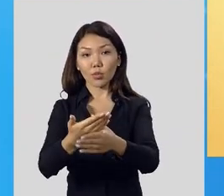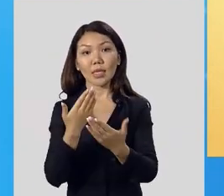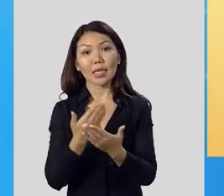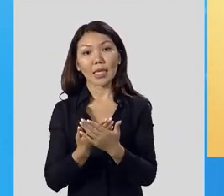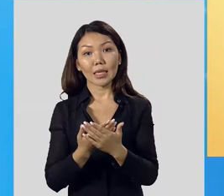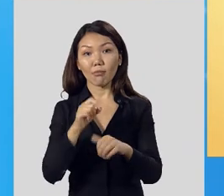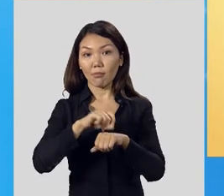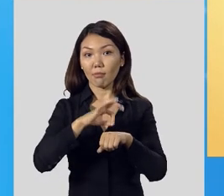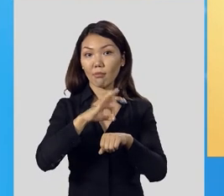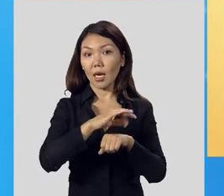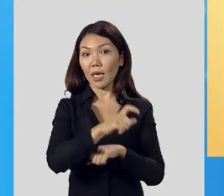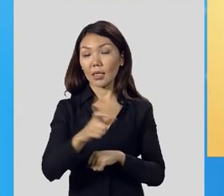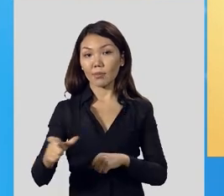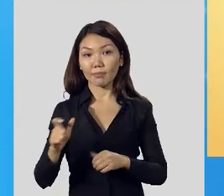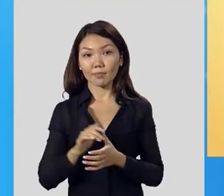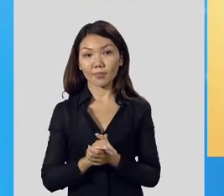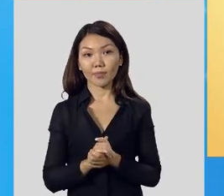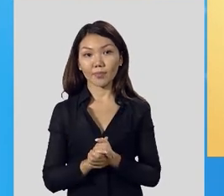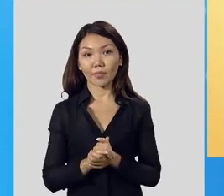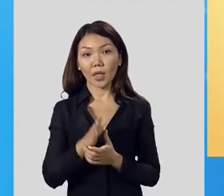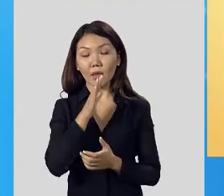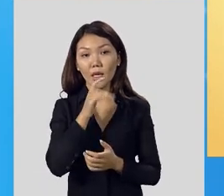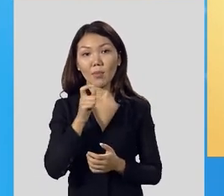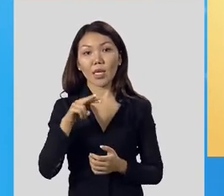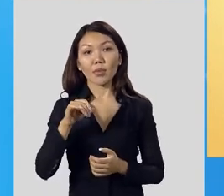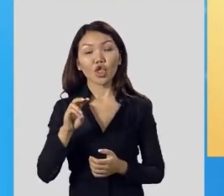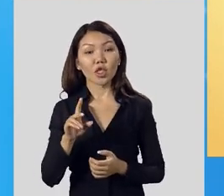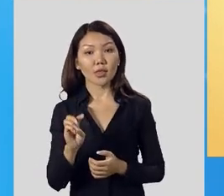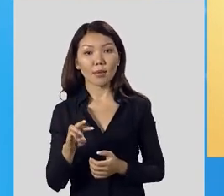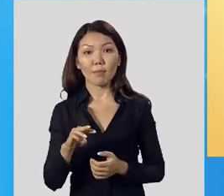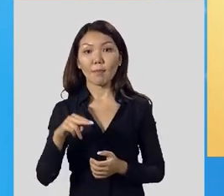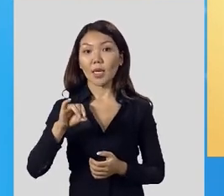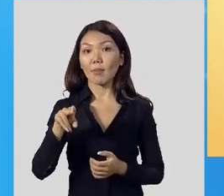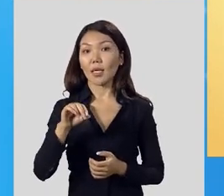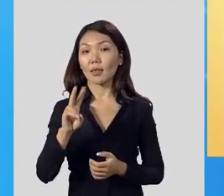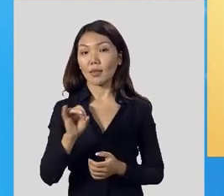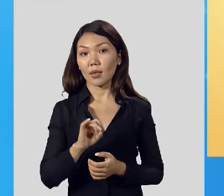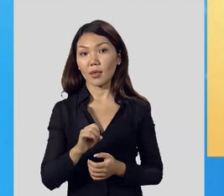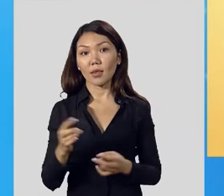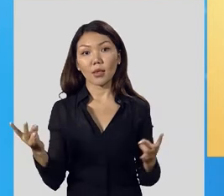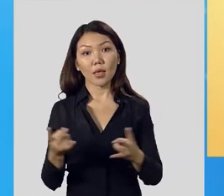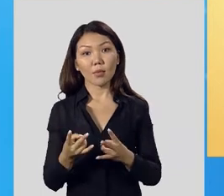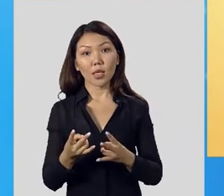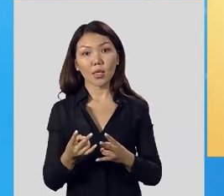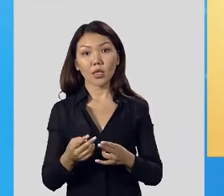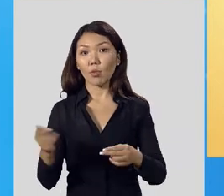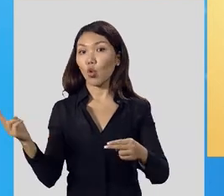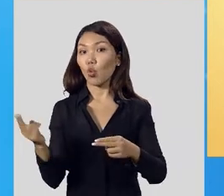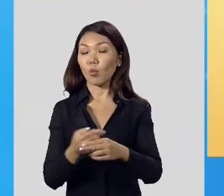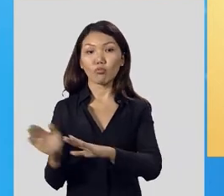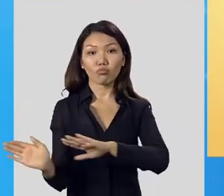таким больным. При эпилептическом припадке необходимо удалить все твердые